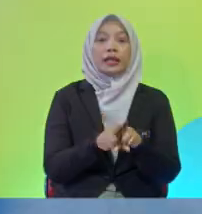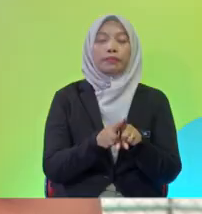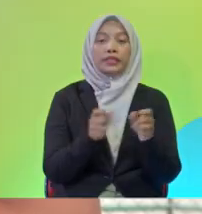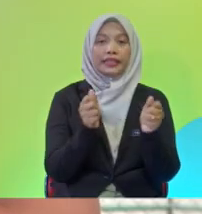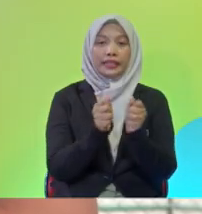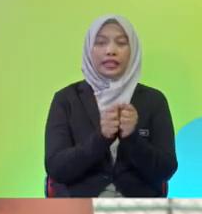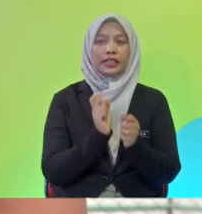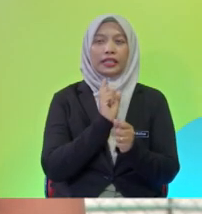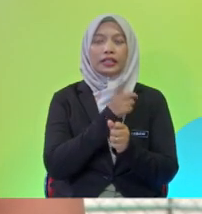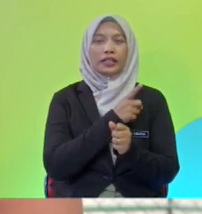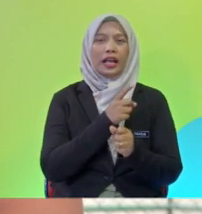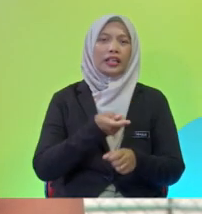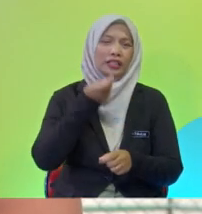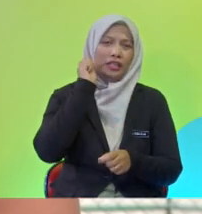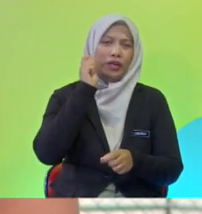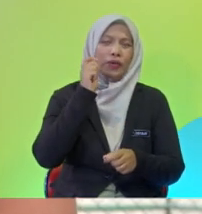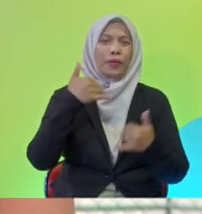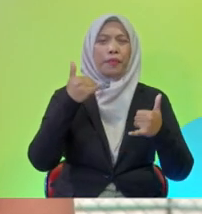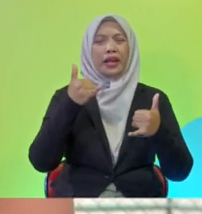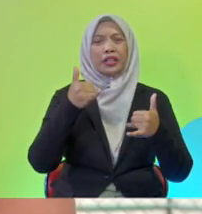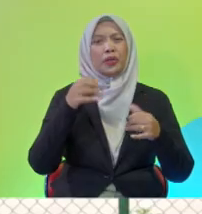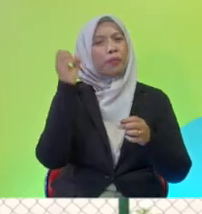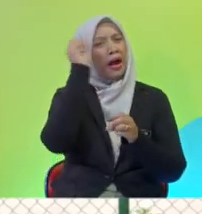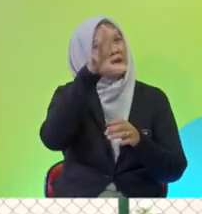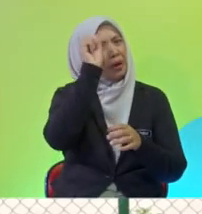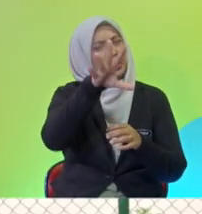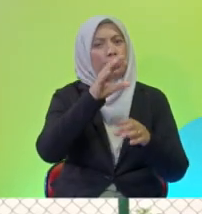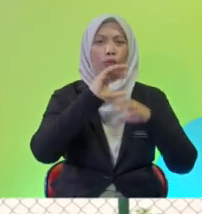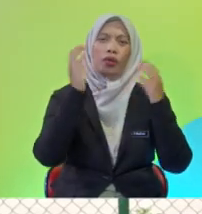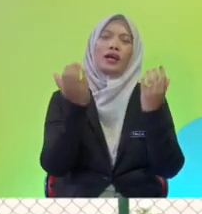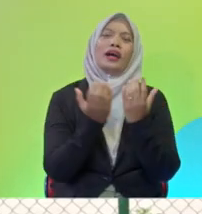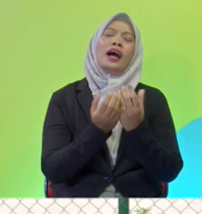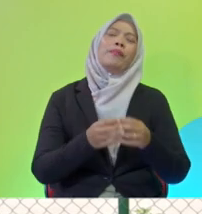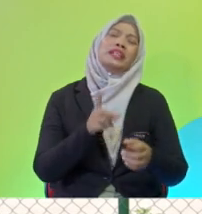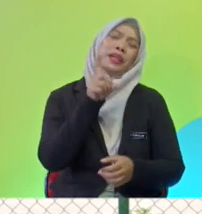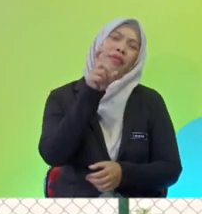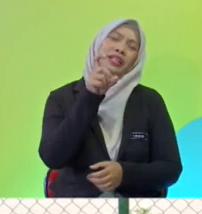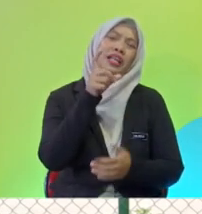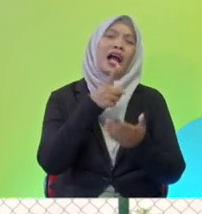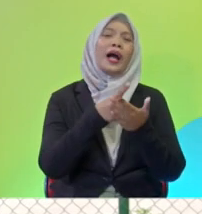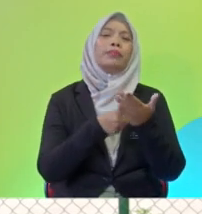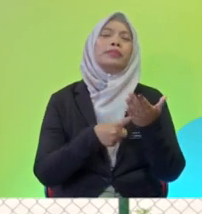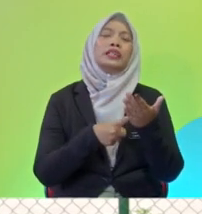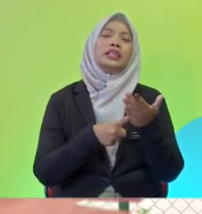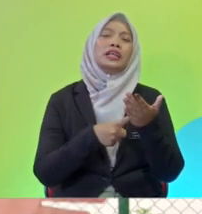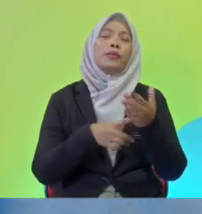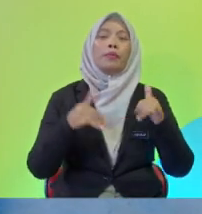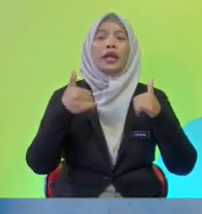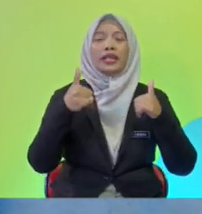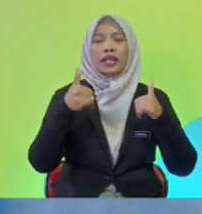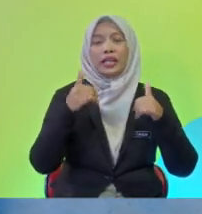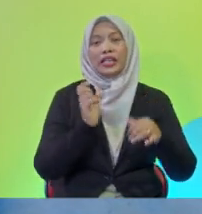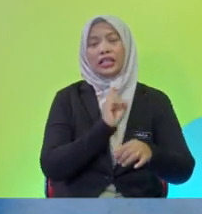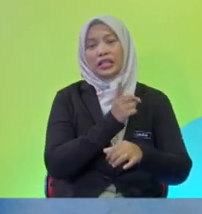ini. Tapi tadi bukan main lagi, Cikgu baling bola dekat saya, habis saya mati tadi Cikgu. Apa okay kaitannya game kita tadi